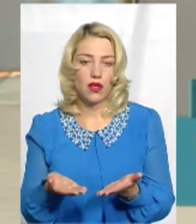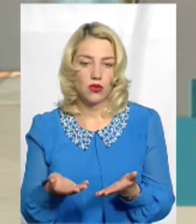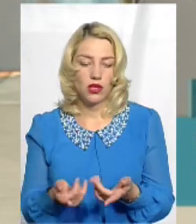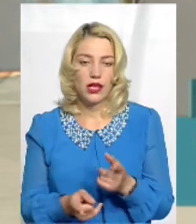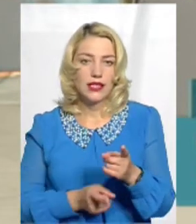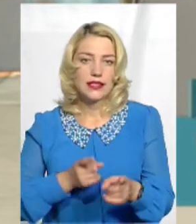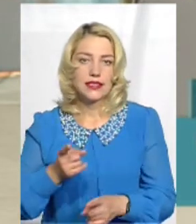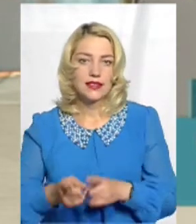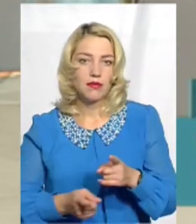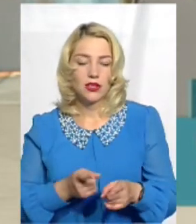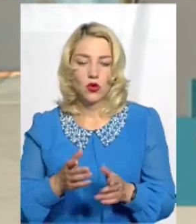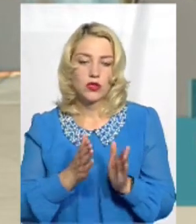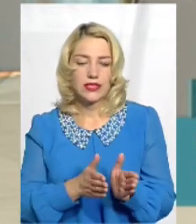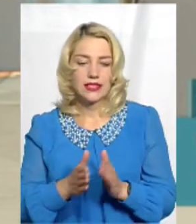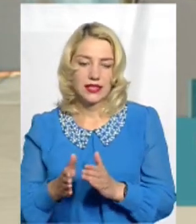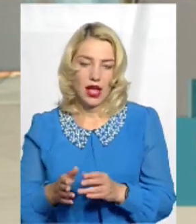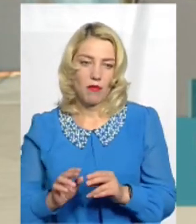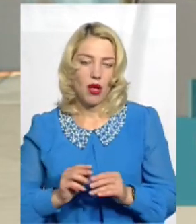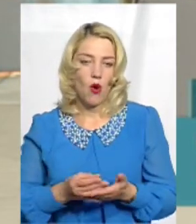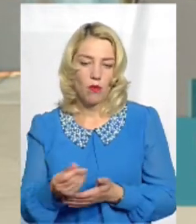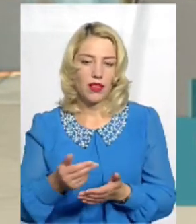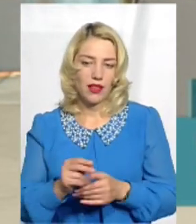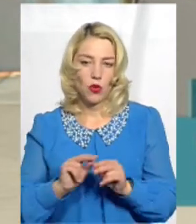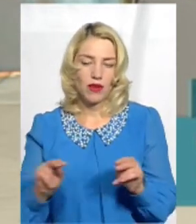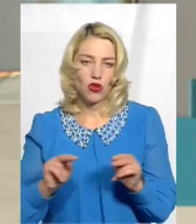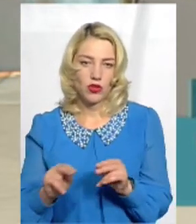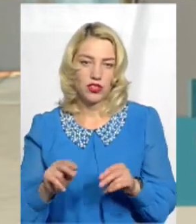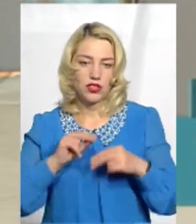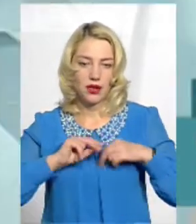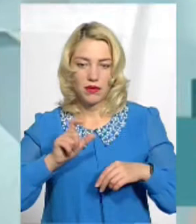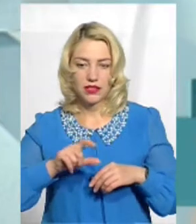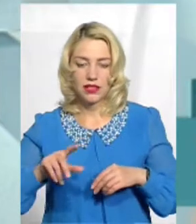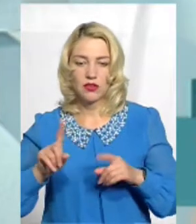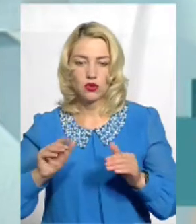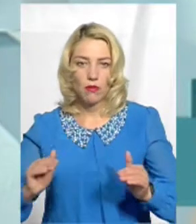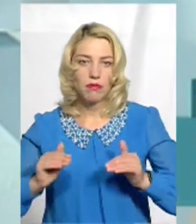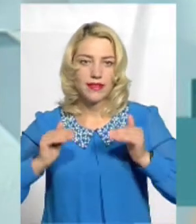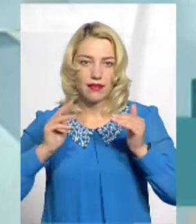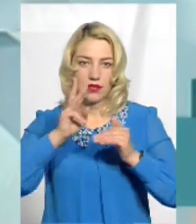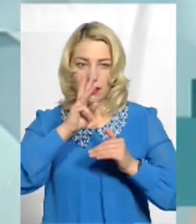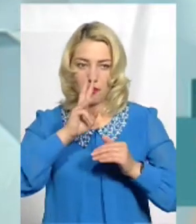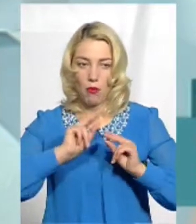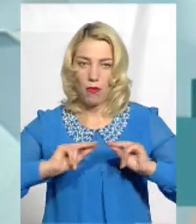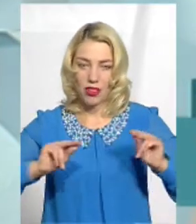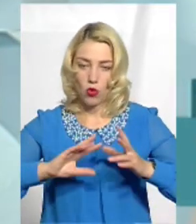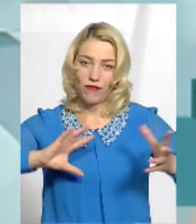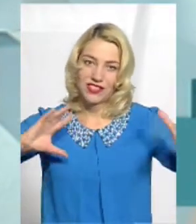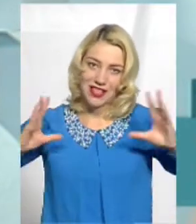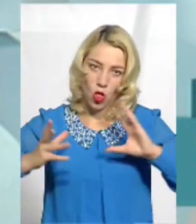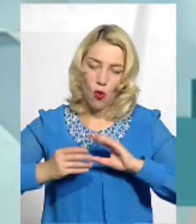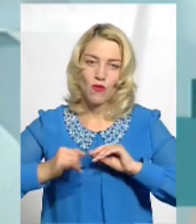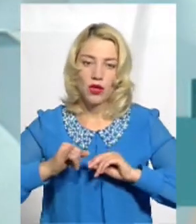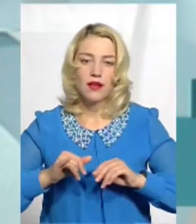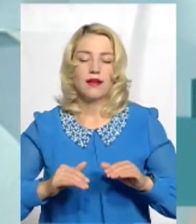зміну системи оплати педагогічних працівників, щоб підняти як заробітну плату педагогів в цілому, так і